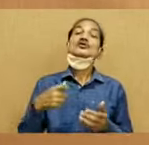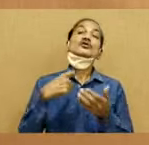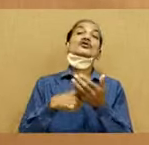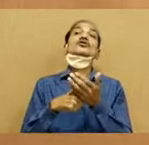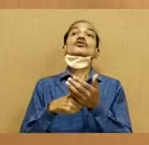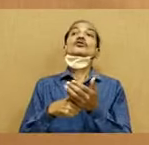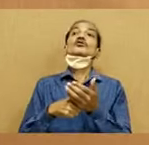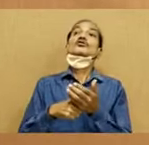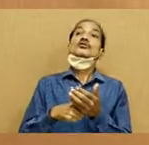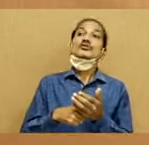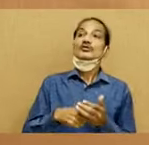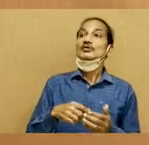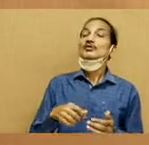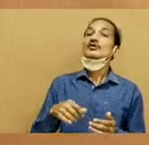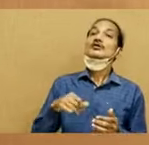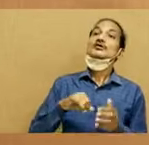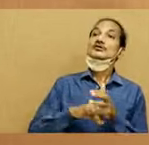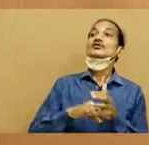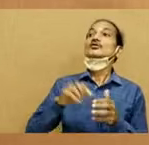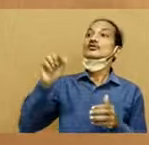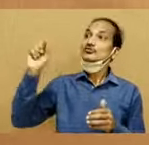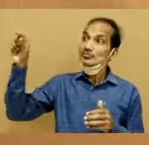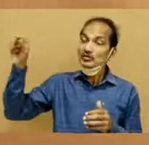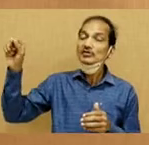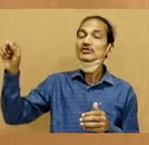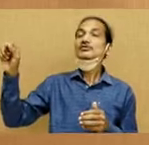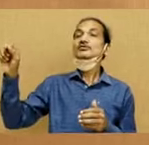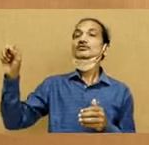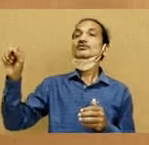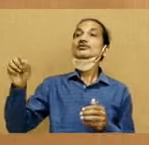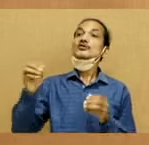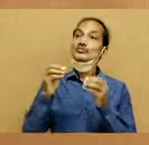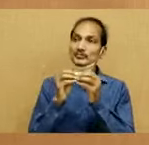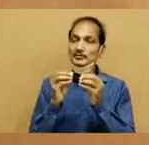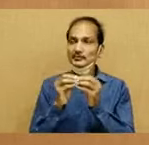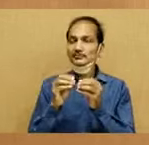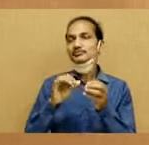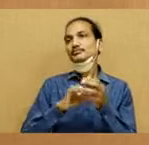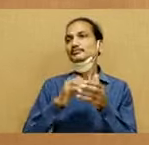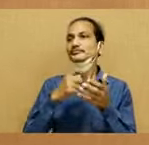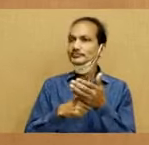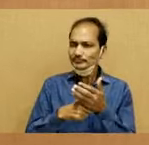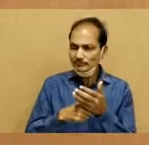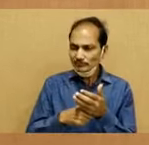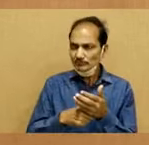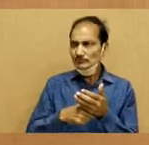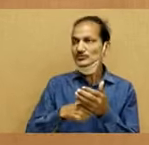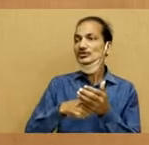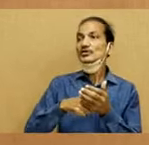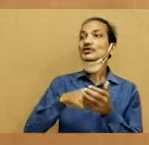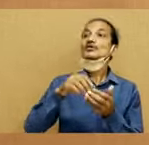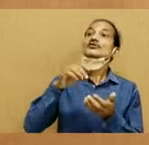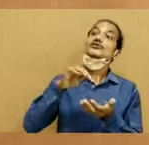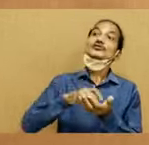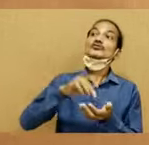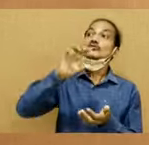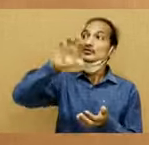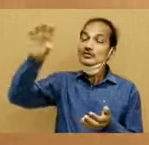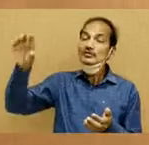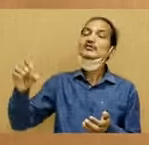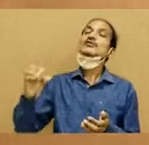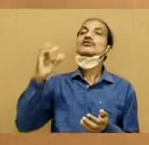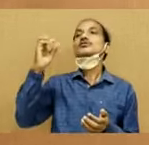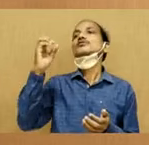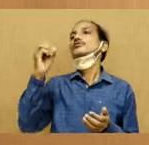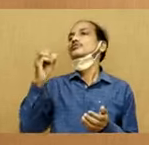ଜେନେରାଲ ହସ୍ପିଟାଲ ଓ ଭୁବନେଶ୍ୱରସ୍ଥିତ ଜୀବବିଜ୍ଞାନ ପ୍ରତିଷ୍ଠାନରେ COVID-19 ପରୀକ୍ଷଣ କାର୍ଯ୍ୟ ଆରମ୍ଭ ହୋଇଗଲାଣି।